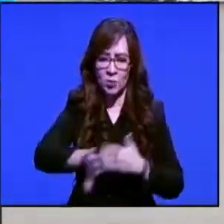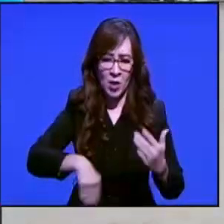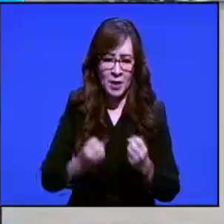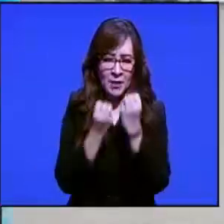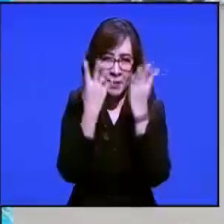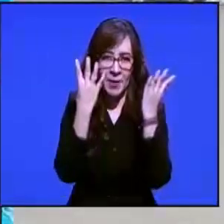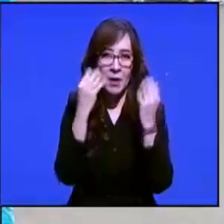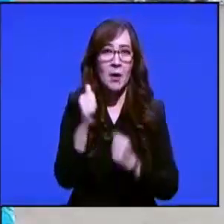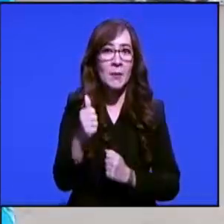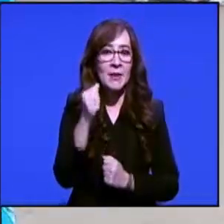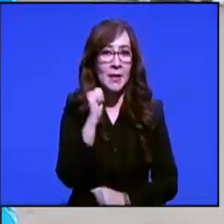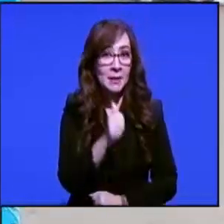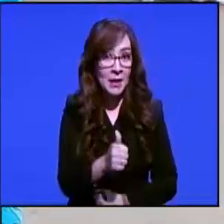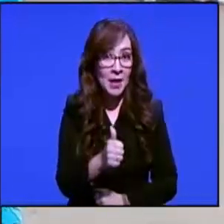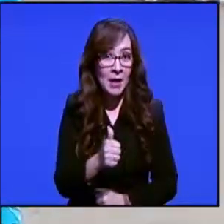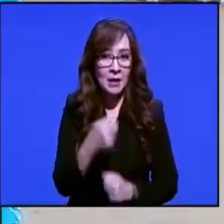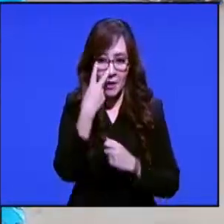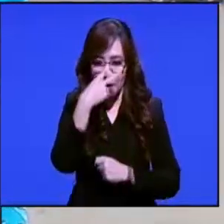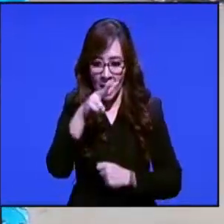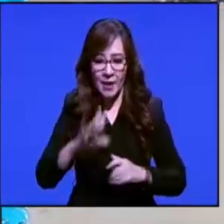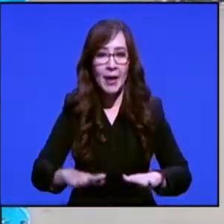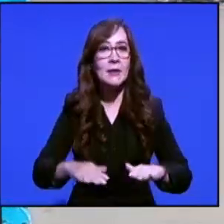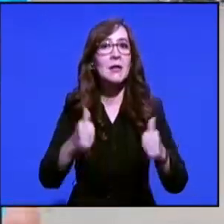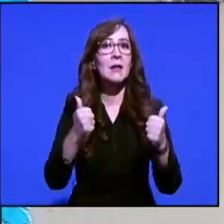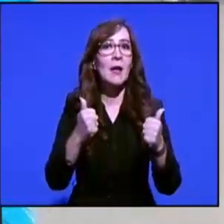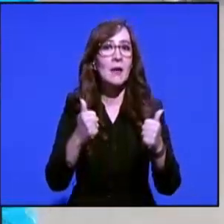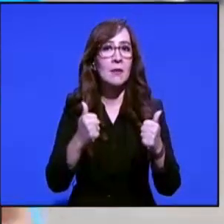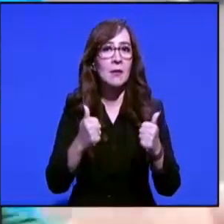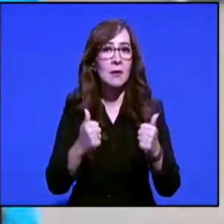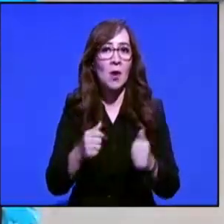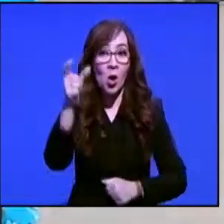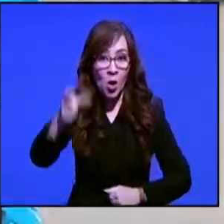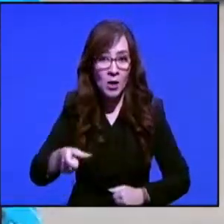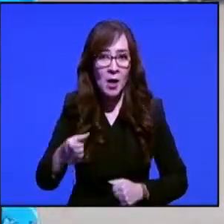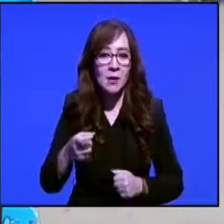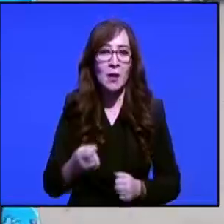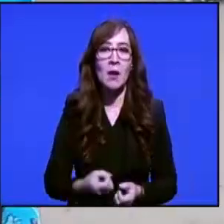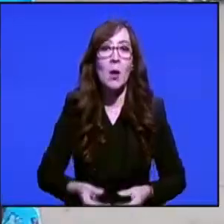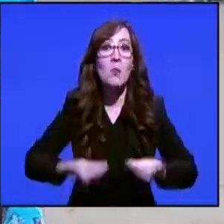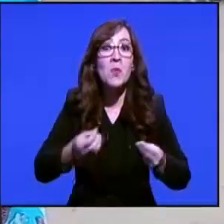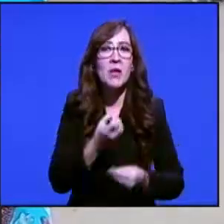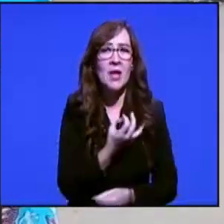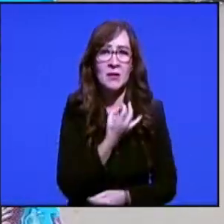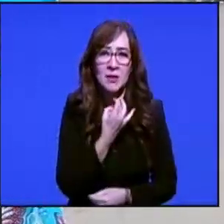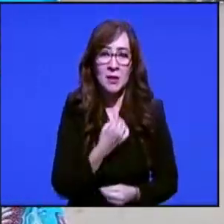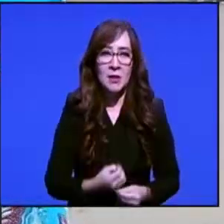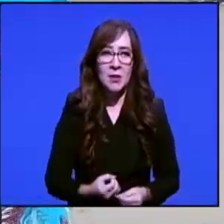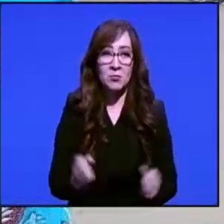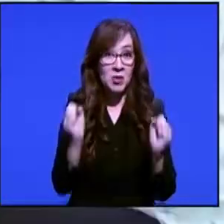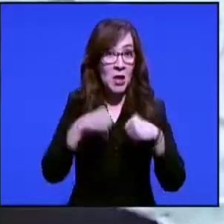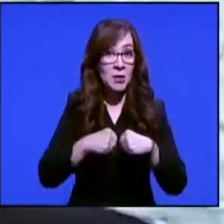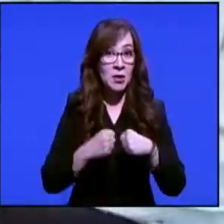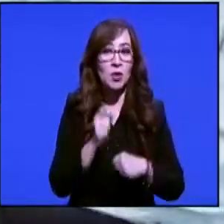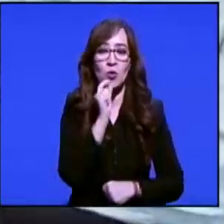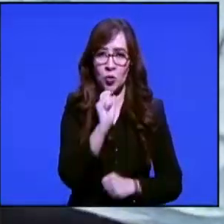dilihat hasilnya. Saya yakin banyak sekali pihak-pihak yang akan menjanjikan bisa lulus dengan angka sekian-sekian. Itu bohong semua, penipuan semua